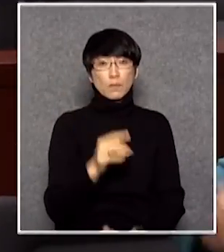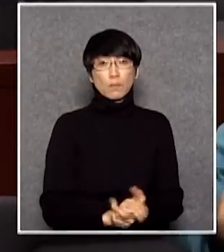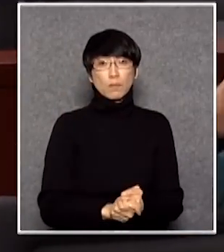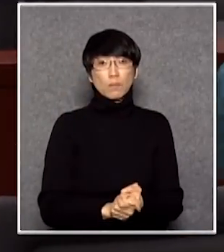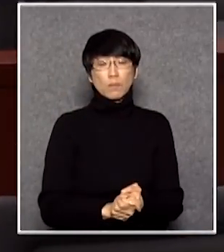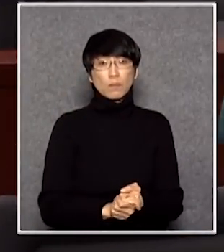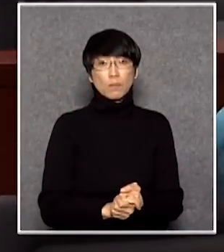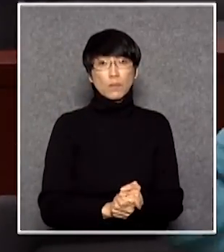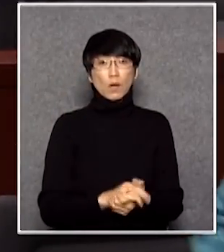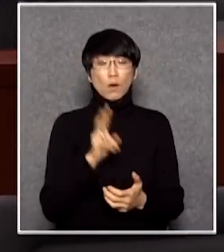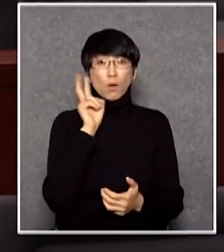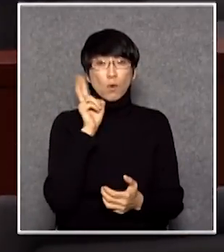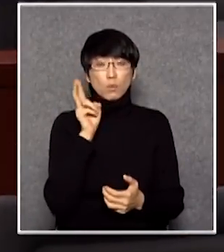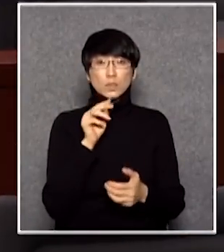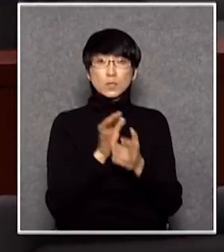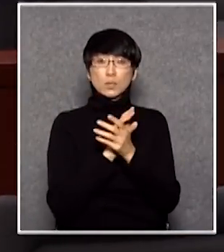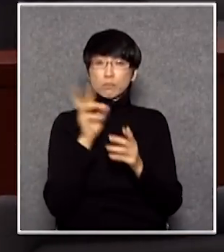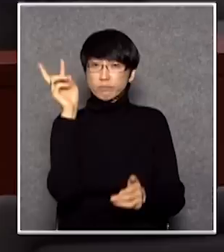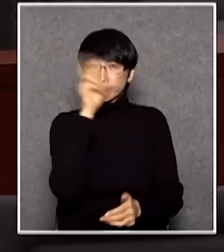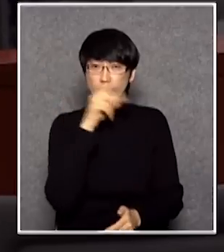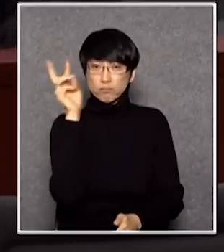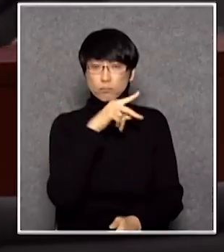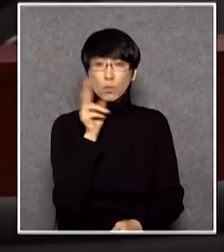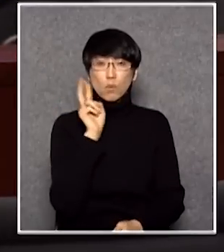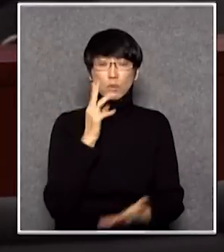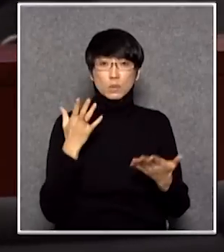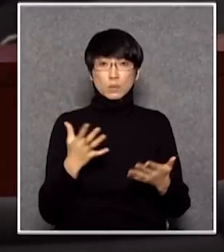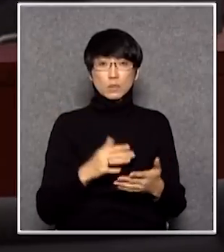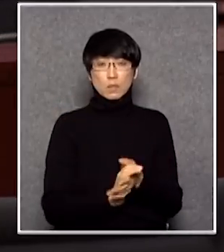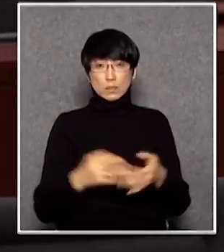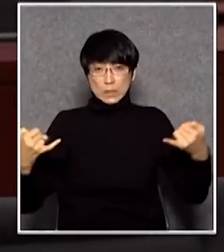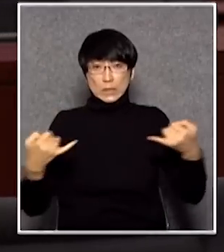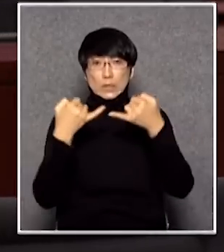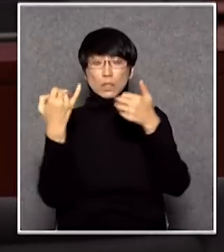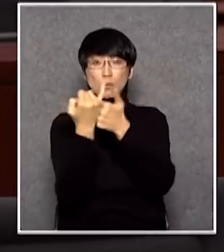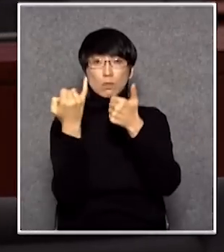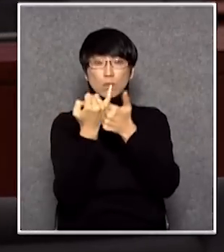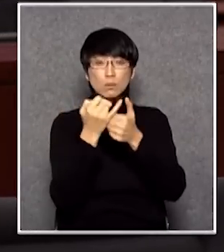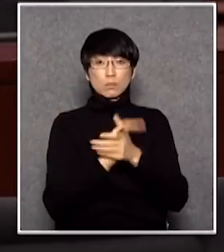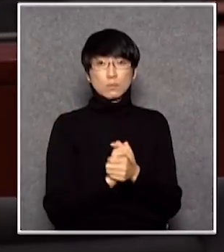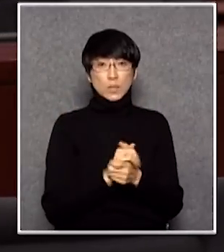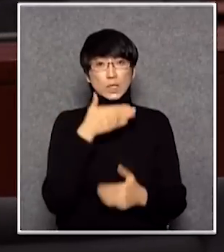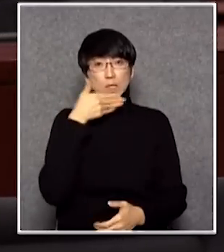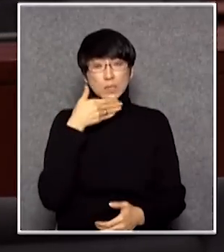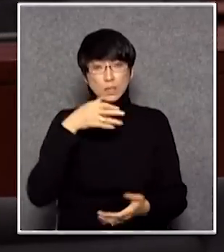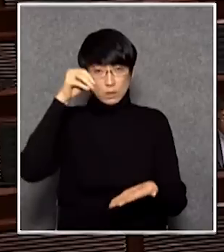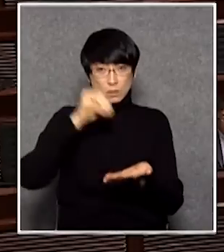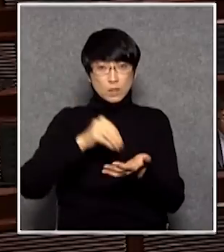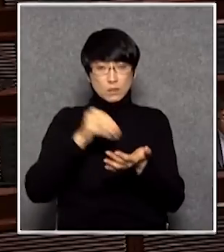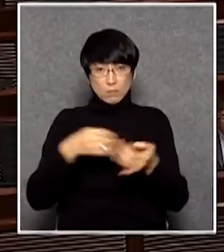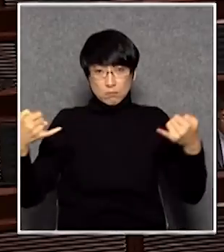到啊 ！OK， 好似陳家洛議員講嘅話，你哋敵視學生年青人，年青人就會敵視